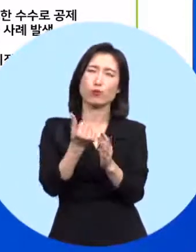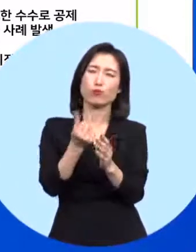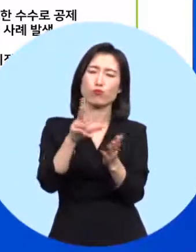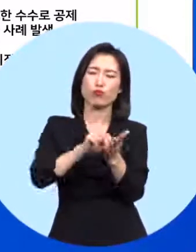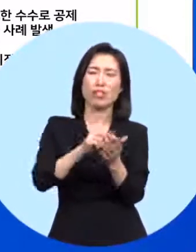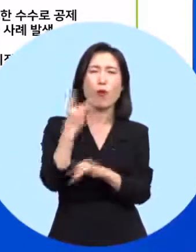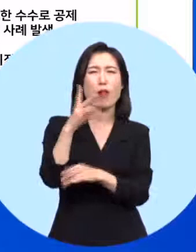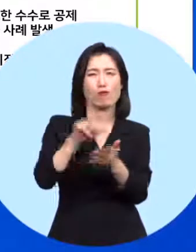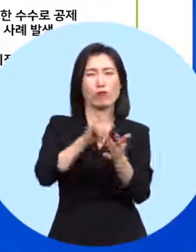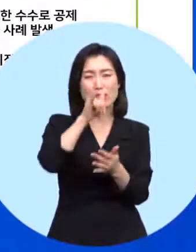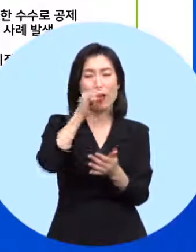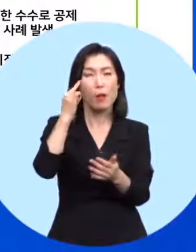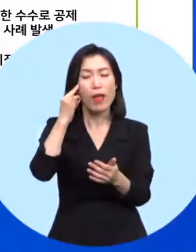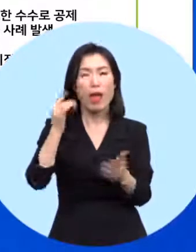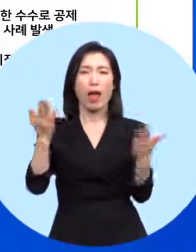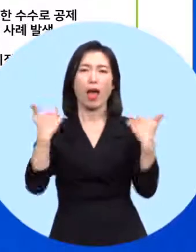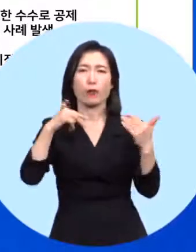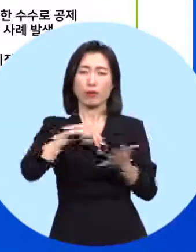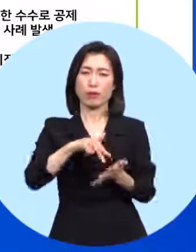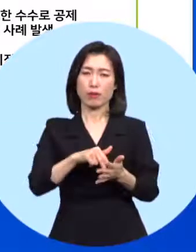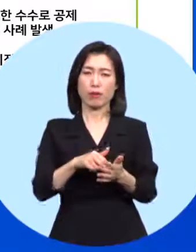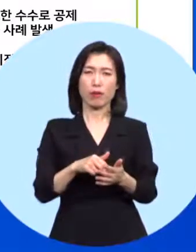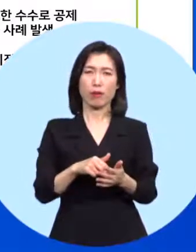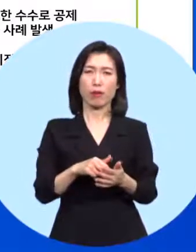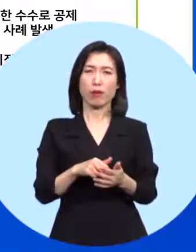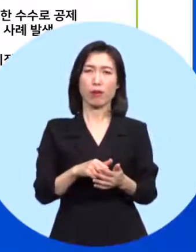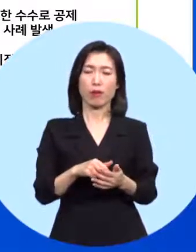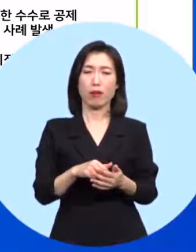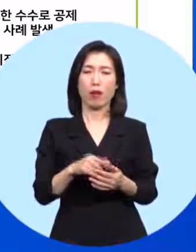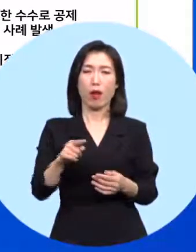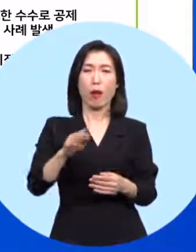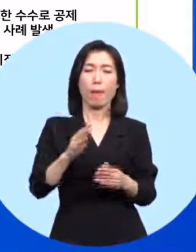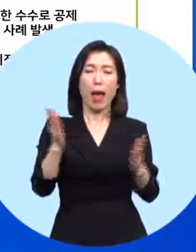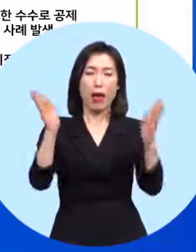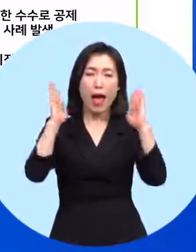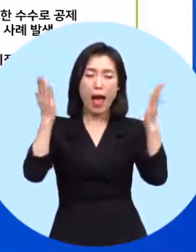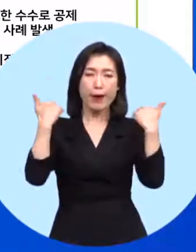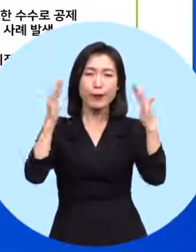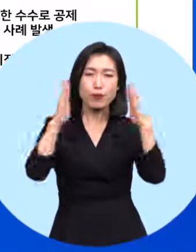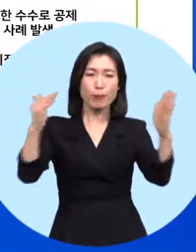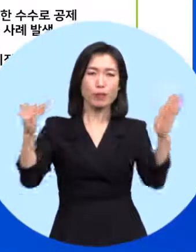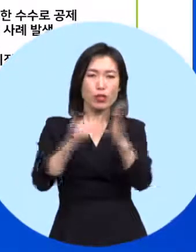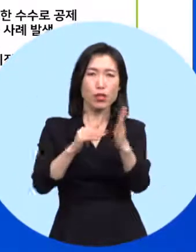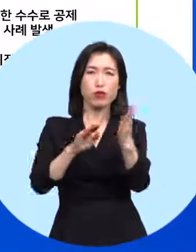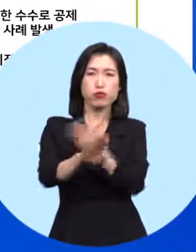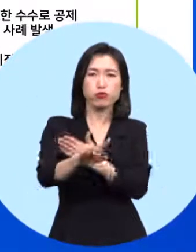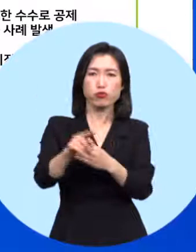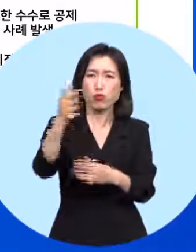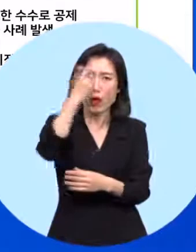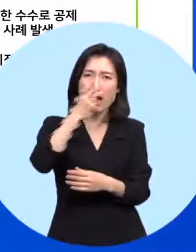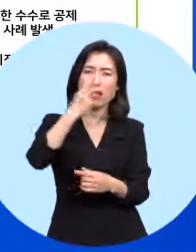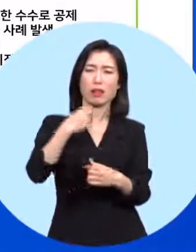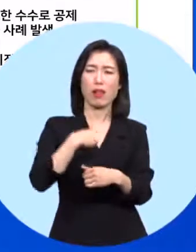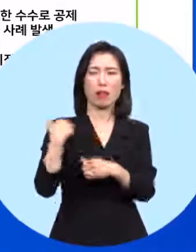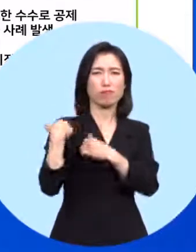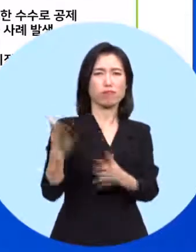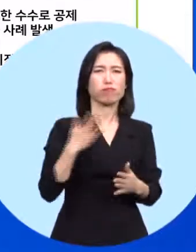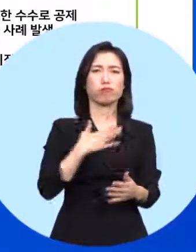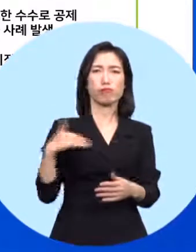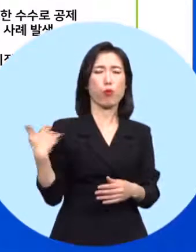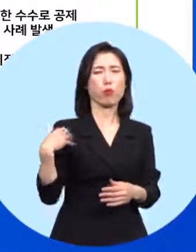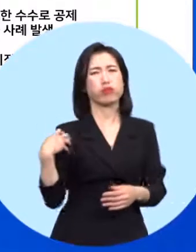있었습니다. 학교에서는 자신의 업무로 인식하고 있지 않고 매우 부담스러워하는 그런